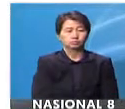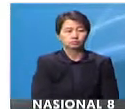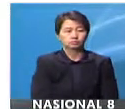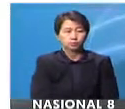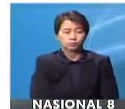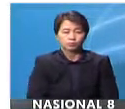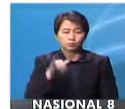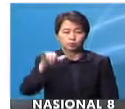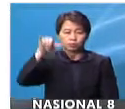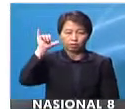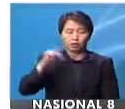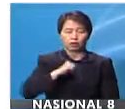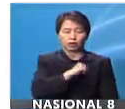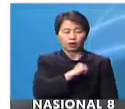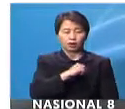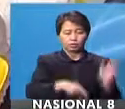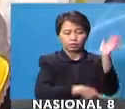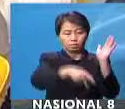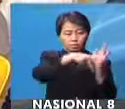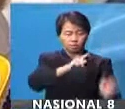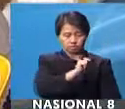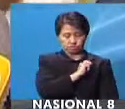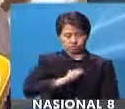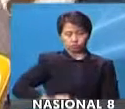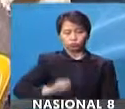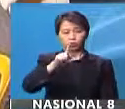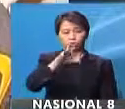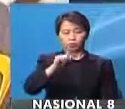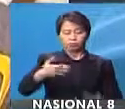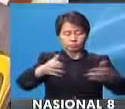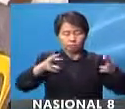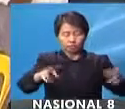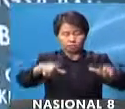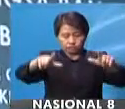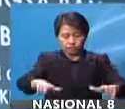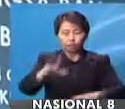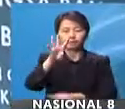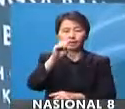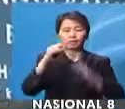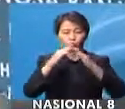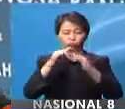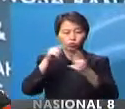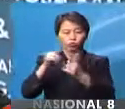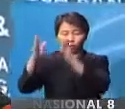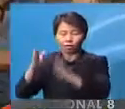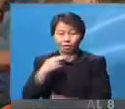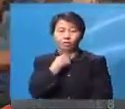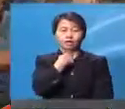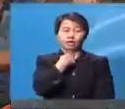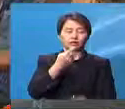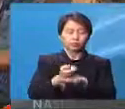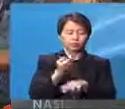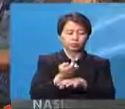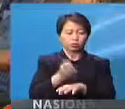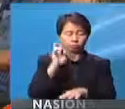ini semalam ahli parlimen gua musang Tengku Razali Hamzah melancarkan tapak pembinaan 40 buah rumah kepada penduduk terjejas di Kampung Batu